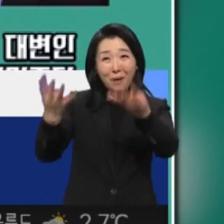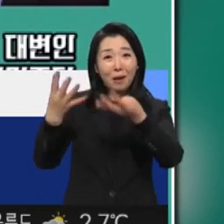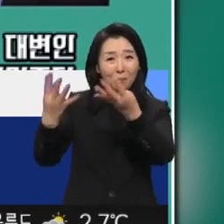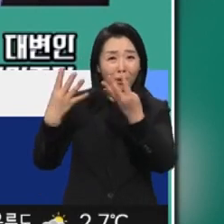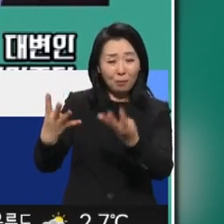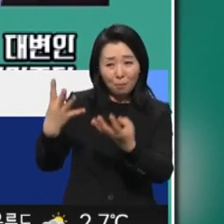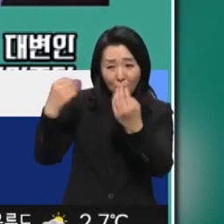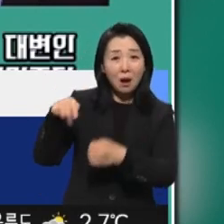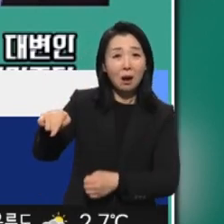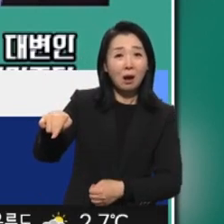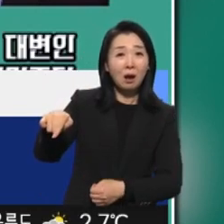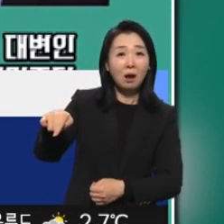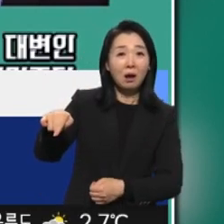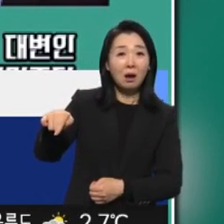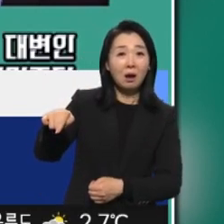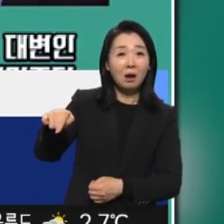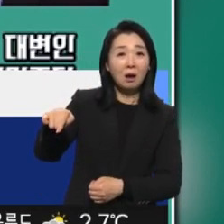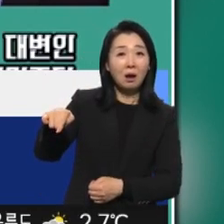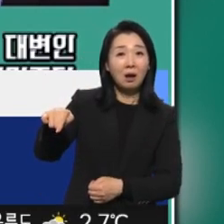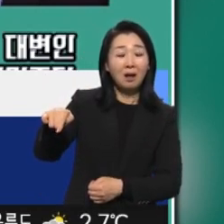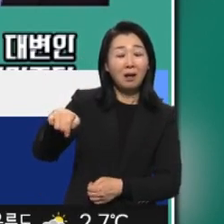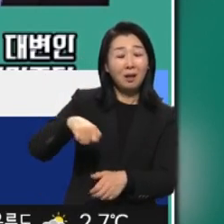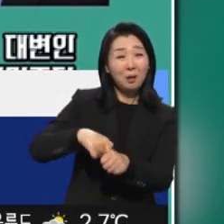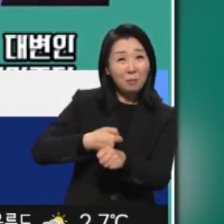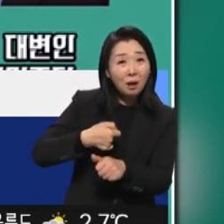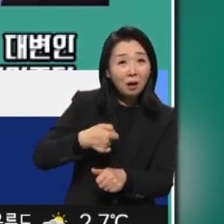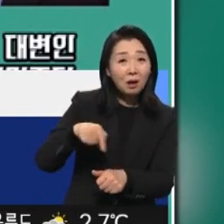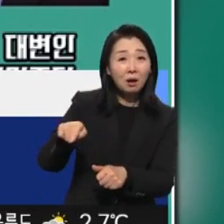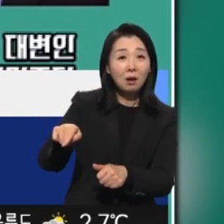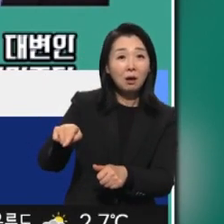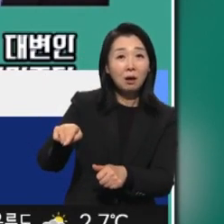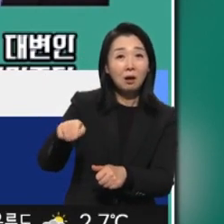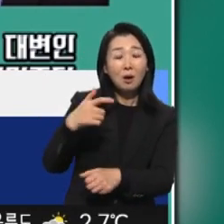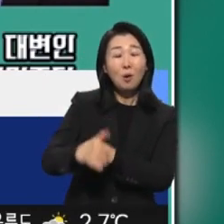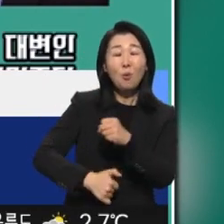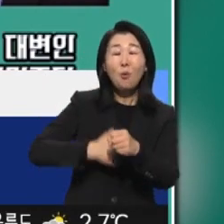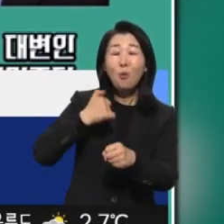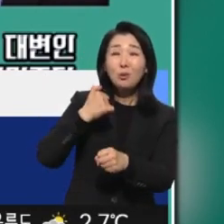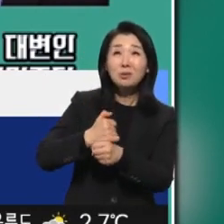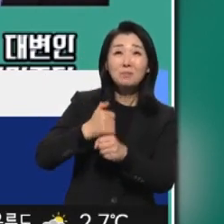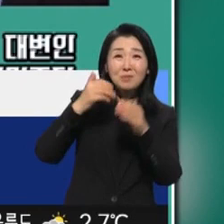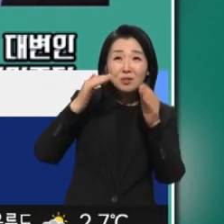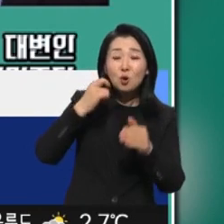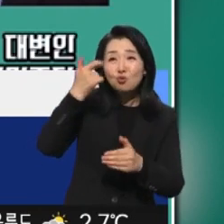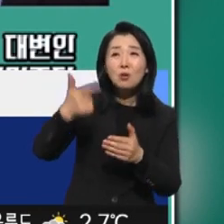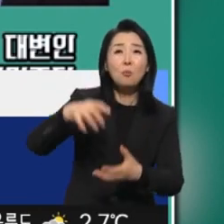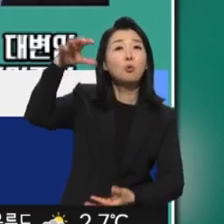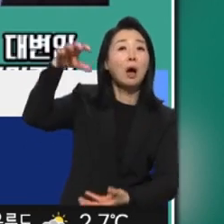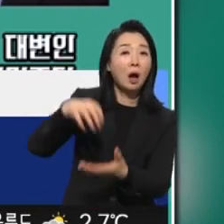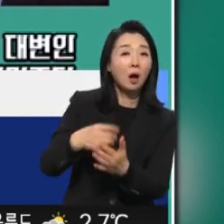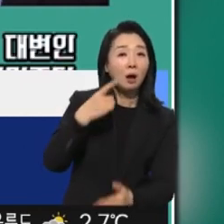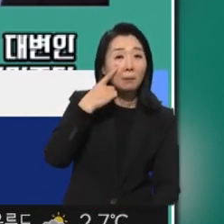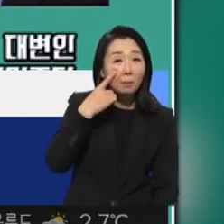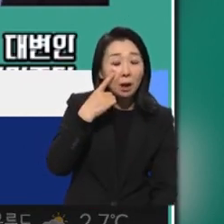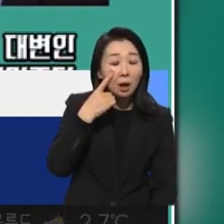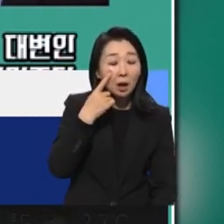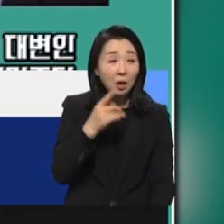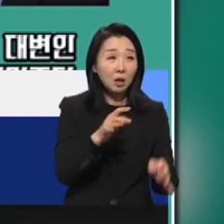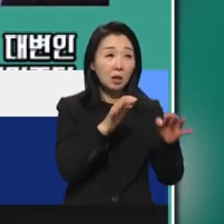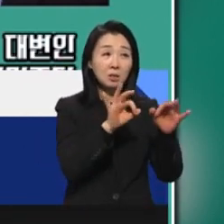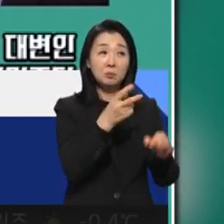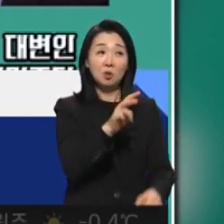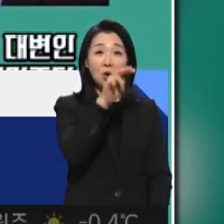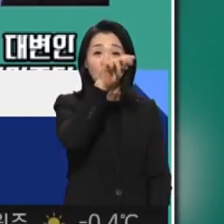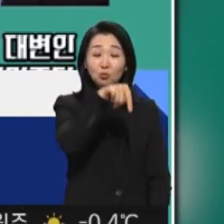풀어주지 않습니까? 이분들의 형량이 50년 6개월입니다. 다 합치면. 예. 그런데 김경수 지사를